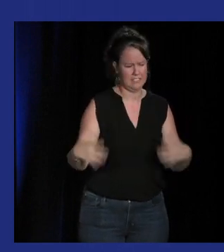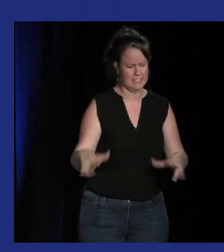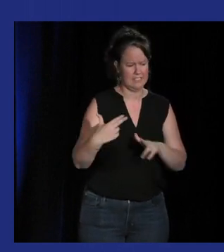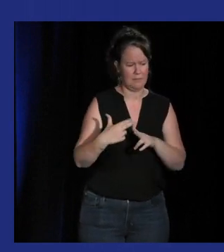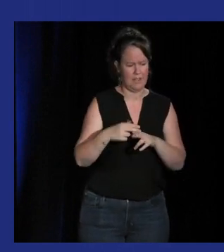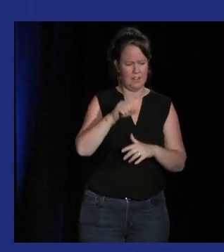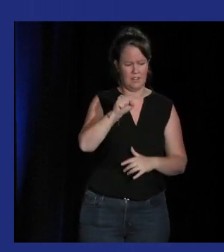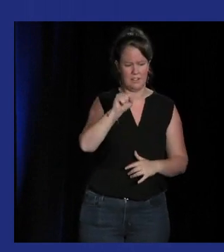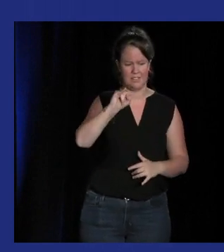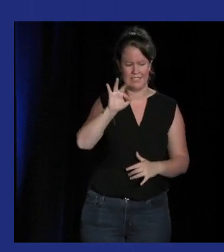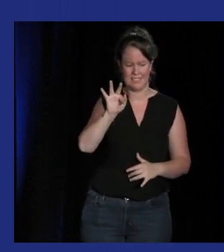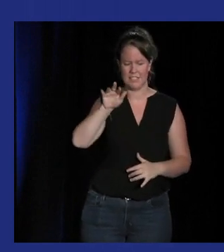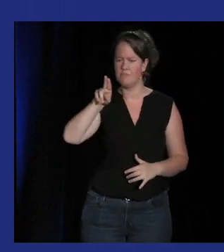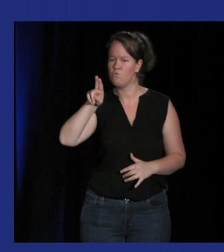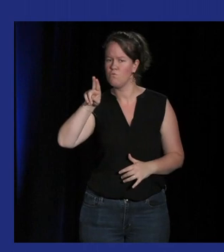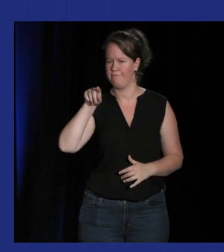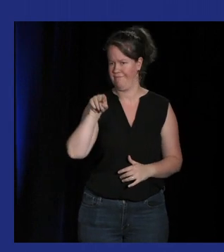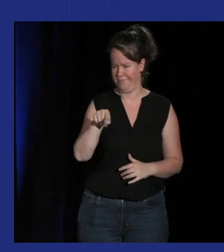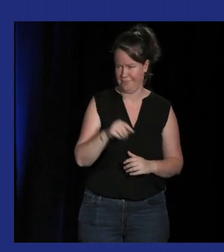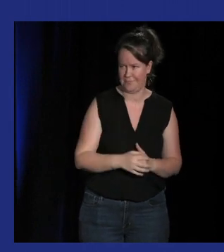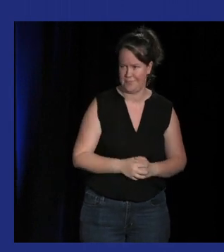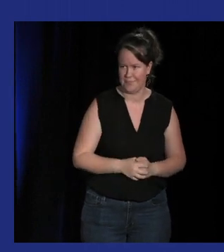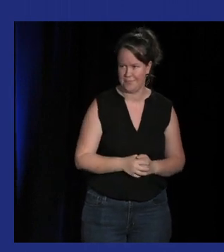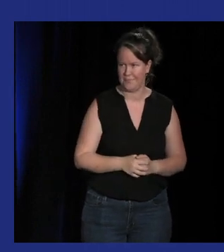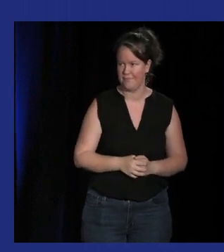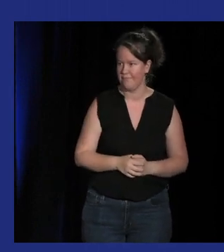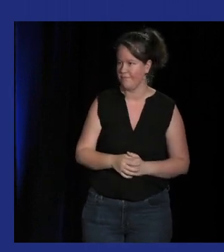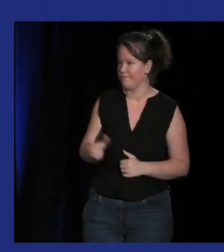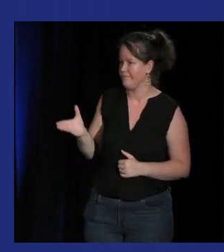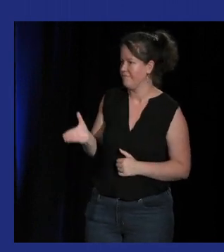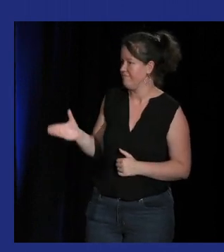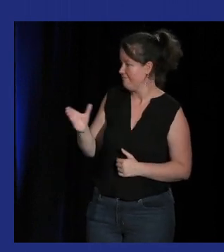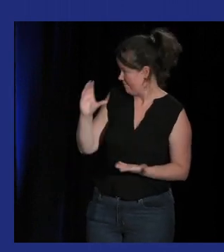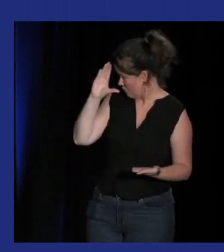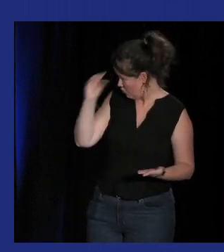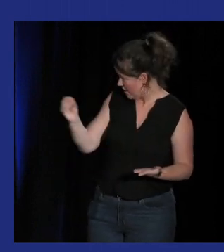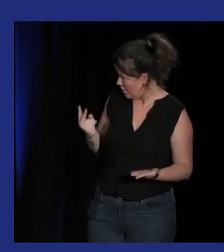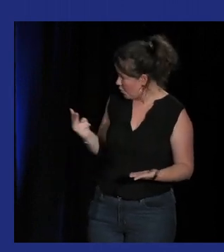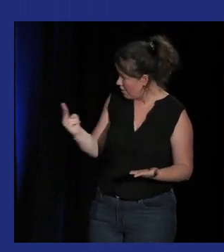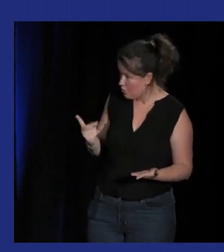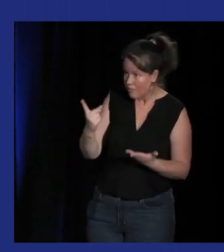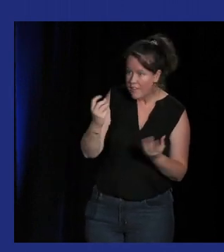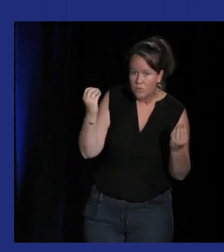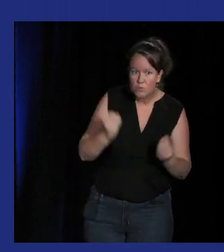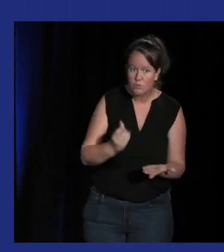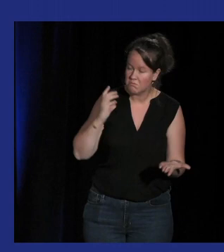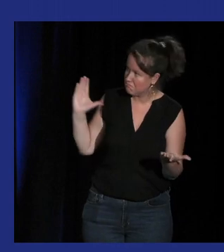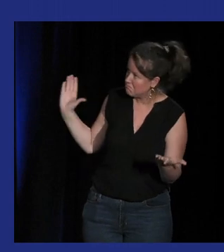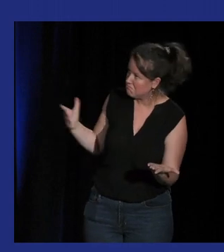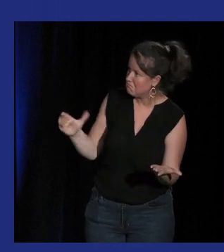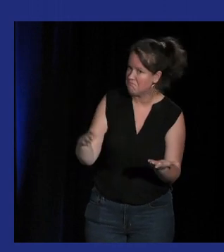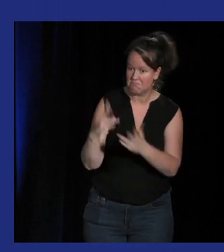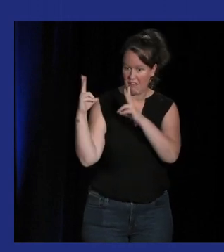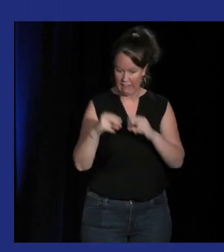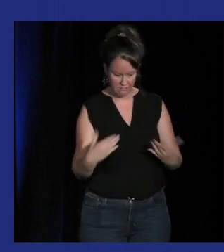naïve toujours quand on a des professionnels de l'industrie devant nous vous demandez quel a été votre parcours qui vous a mené au poste qui